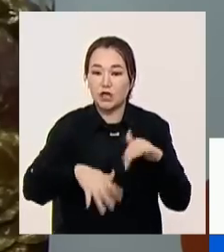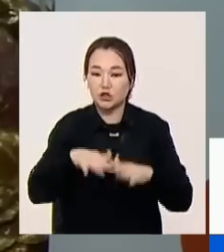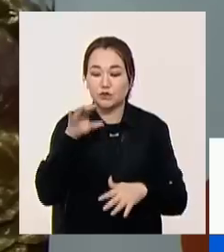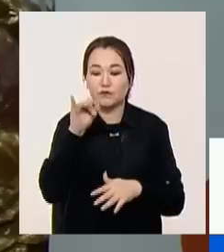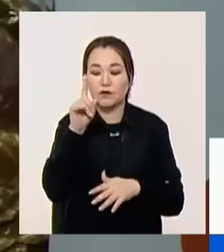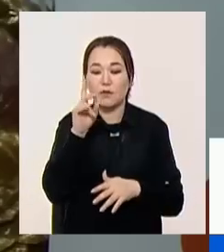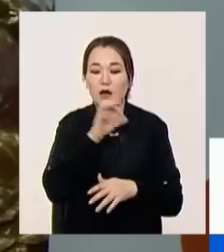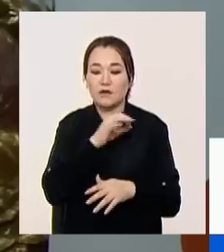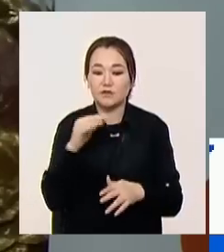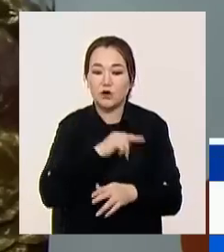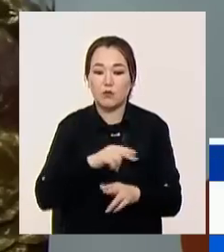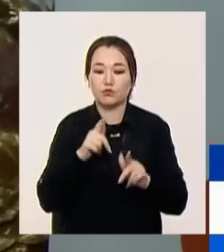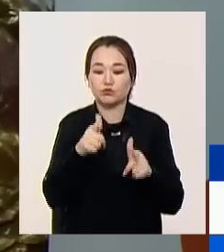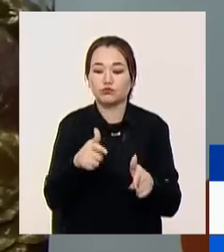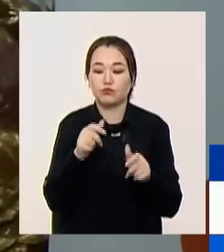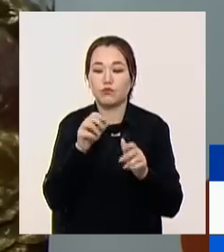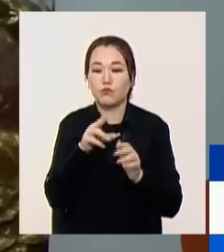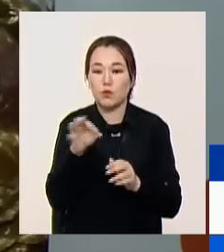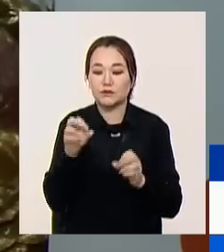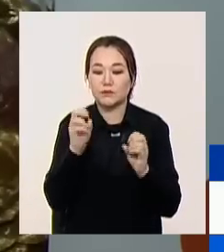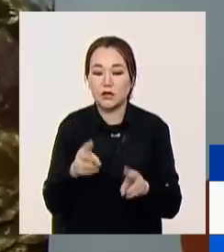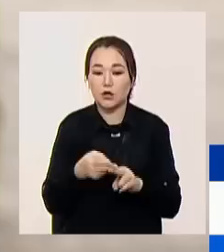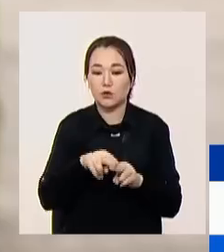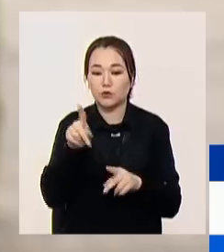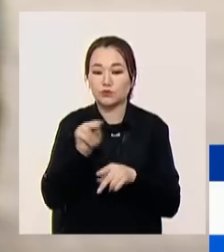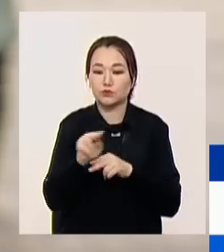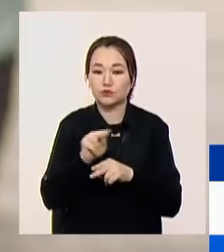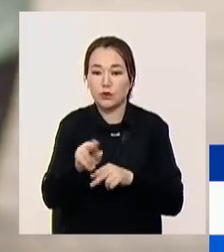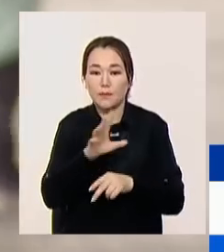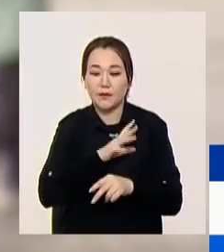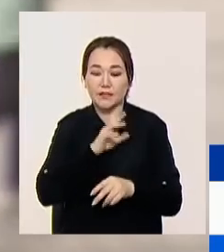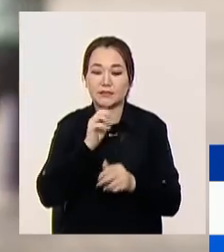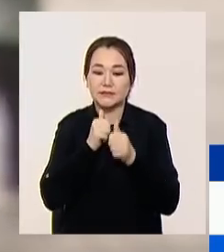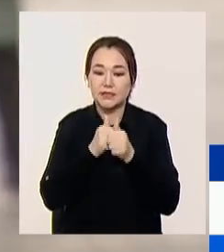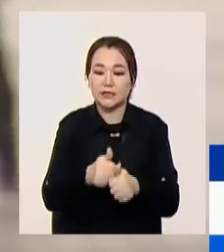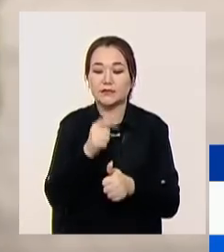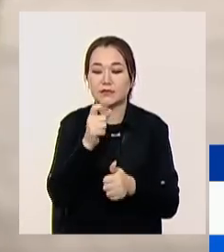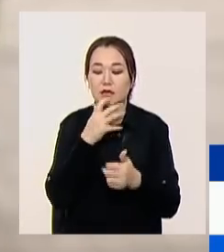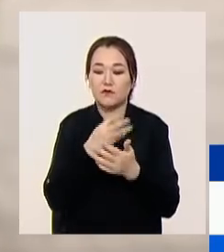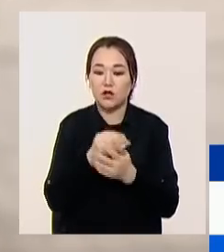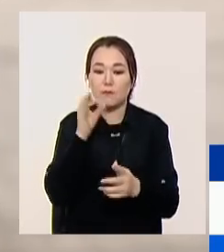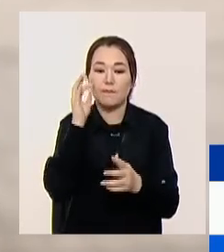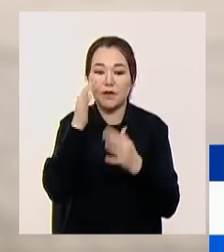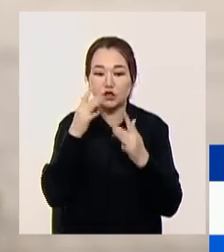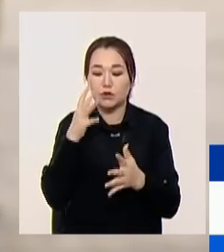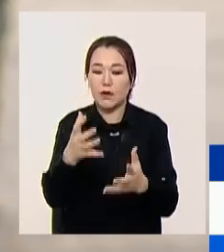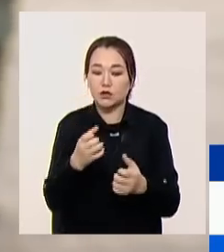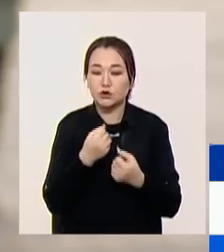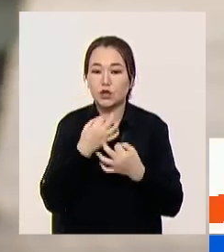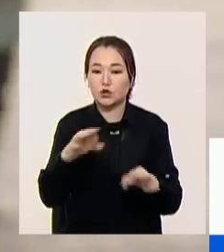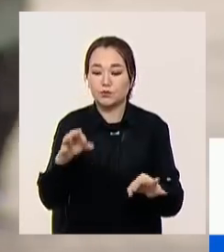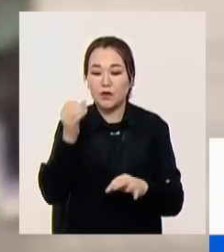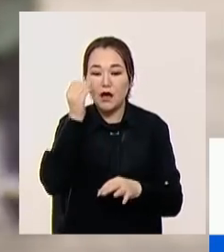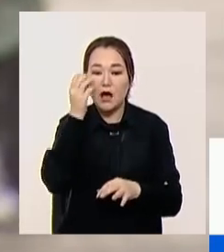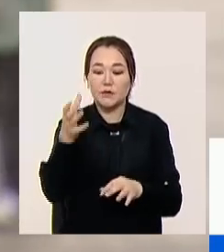уже официально устраиваться на работу, уже по специальности, которую они окончили. Следуй за своей мечтой и получи доступное